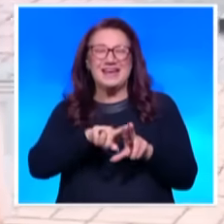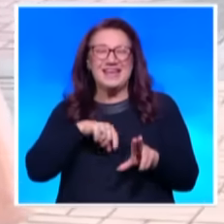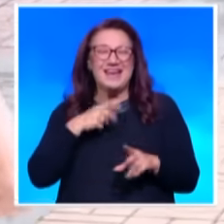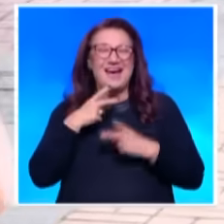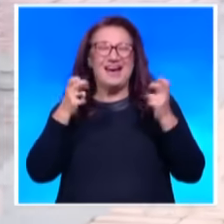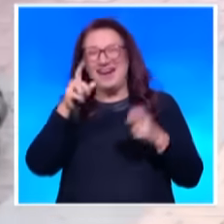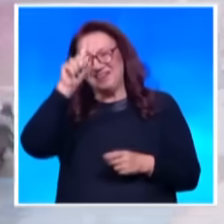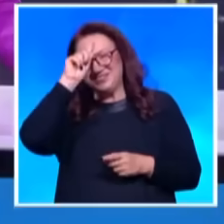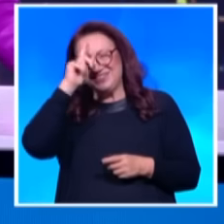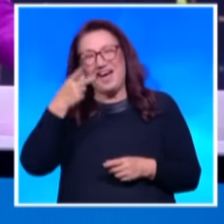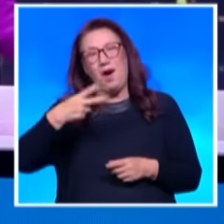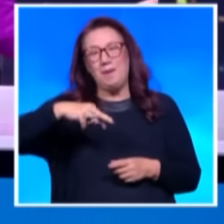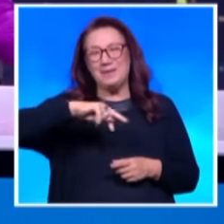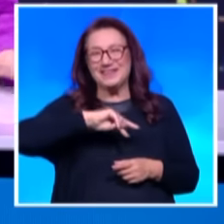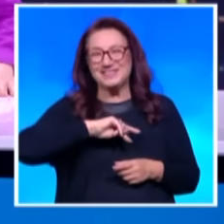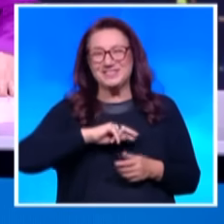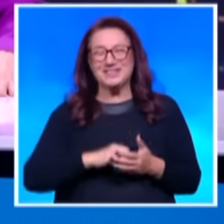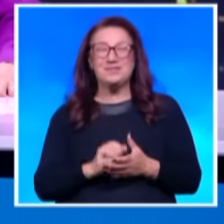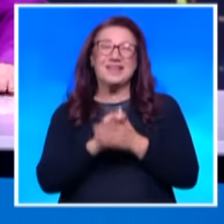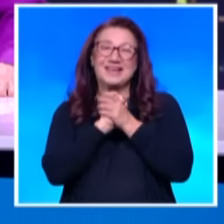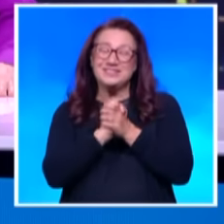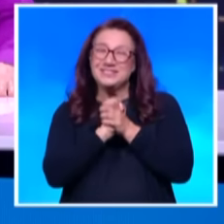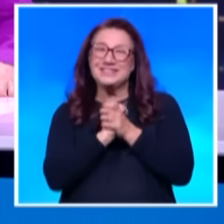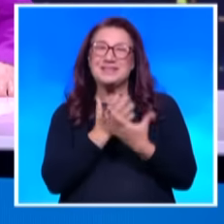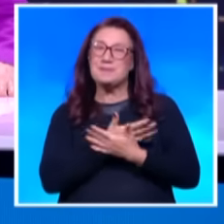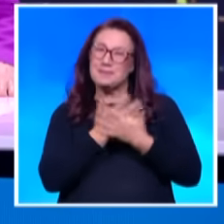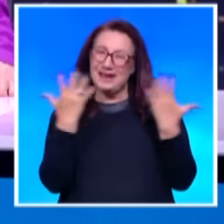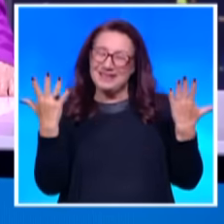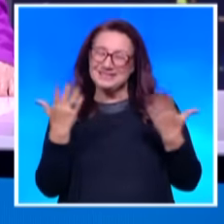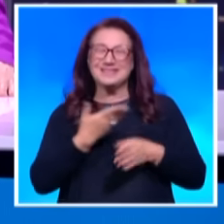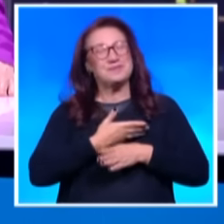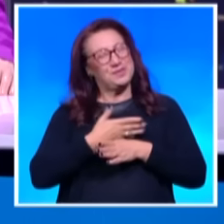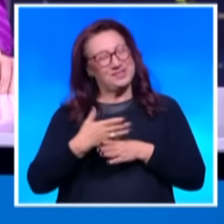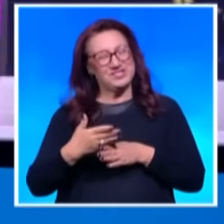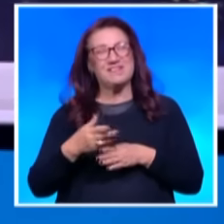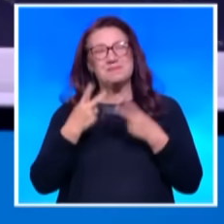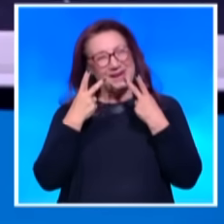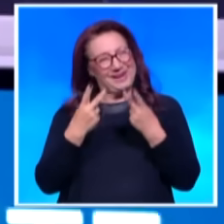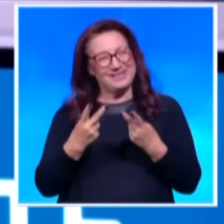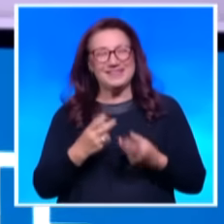Честит празник. Продължаваме след малко. Останете с нас.